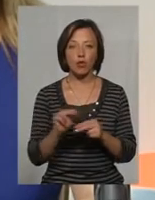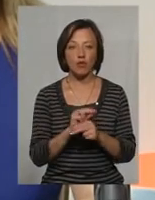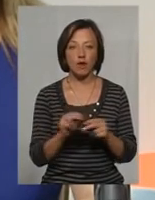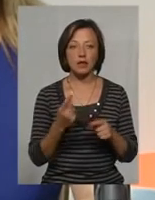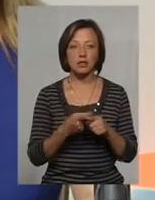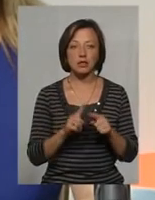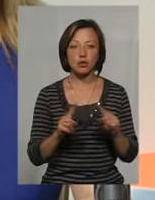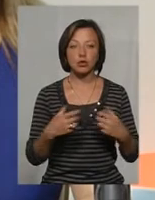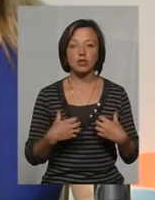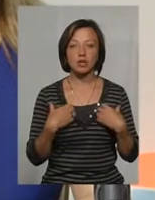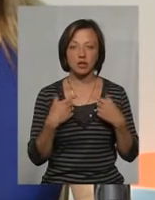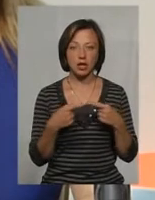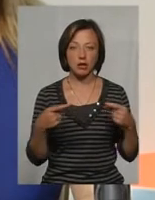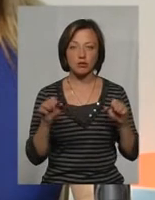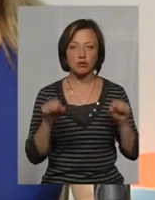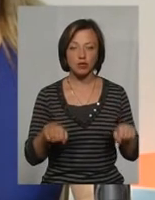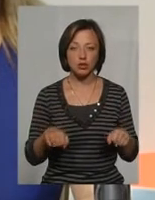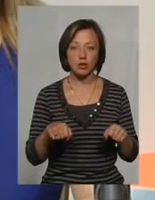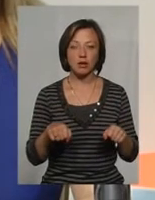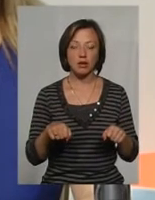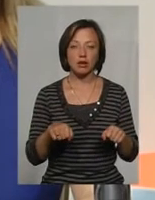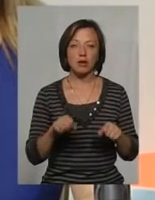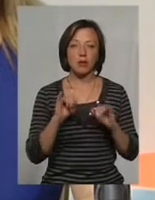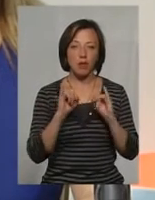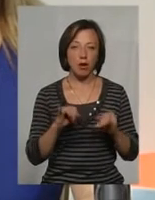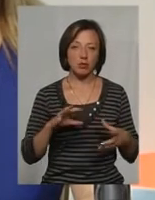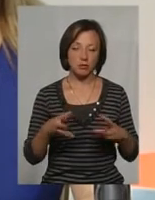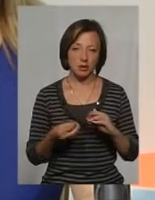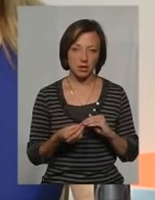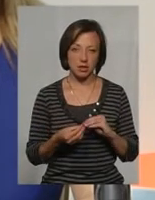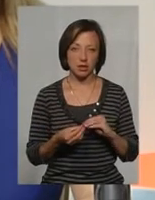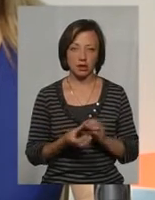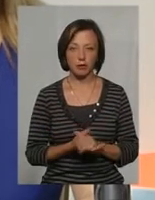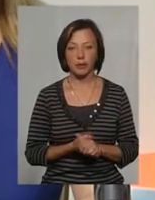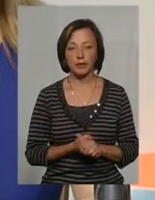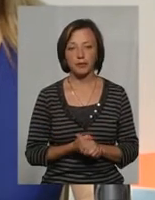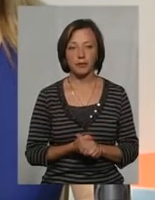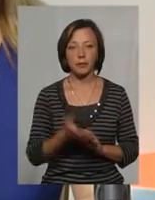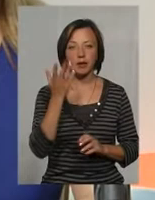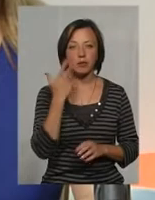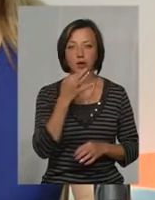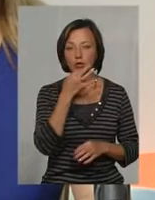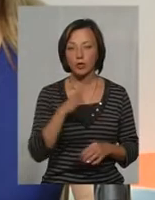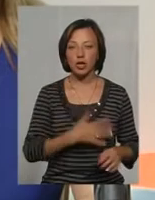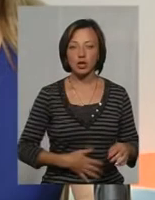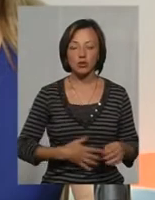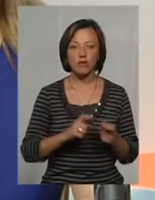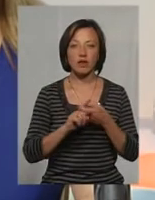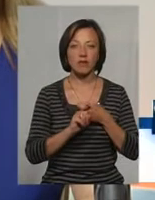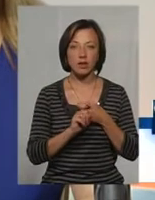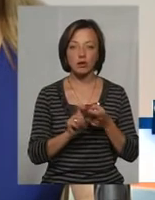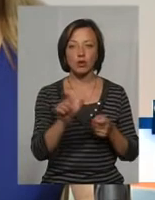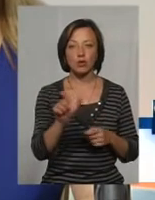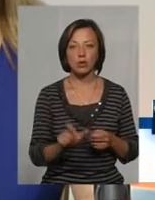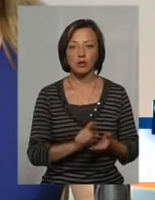це дуже страшна річ, яка може обернутися дуже печальними наслідками. При будь-якій кишковій інфекції